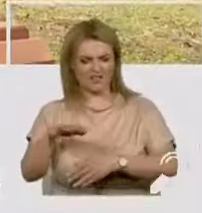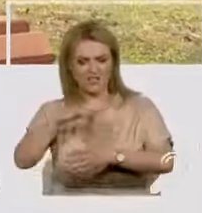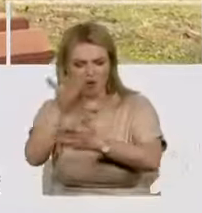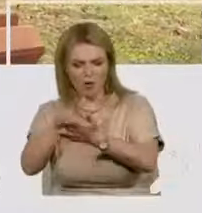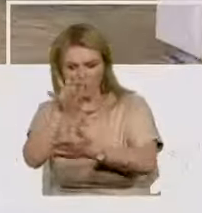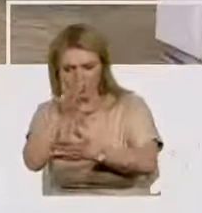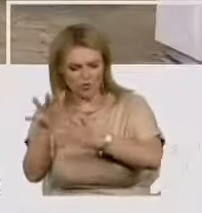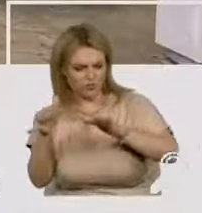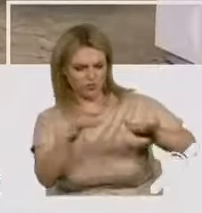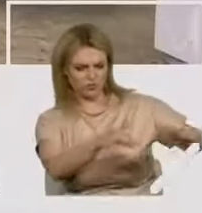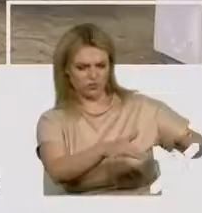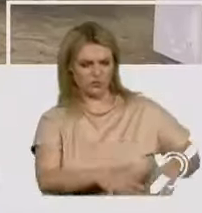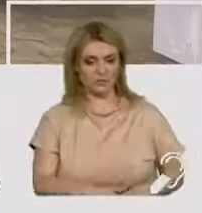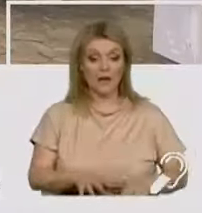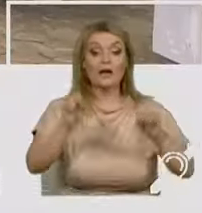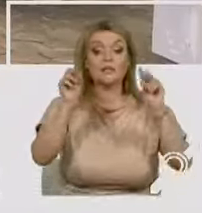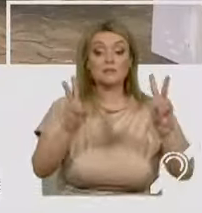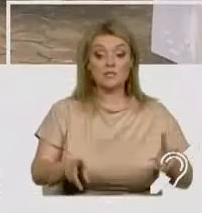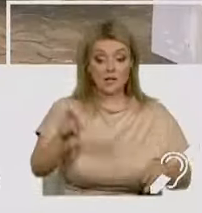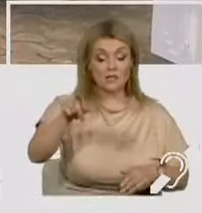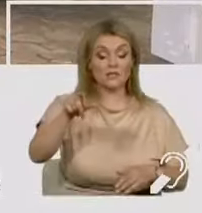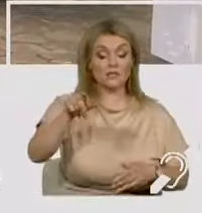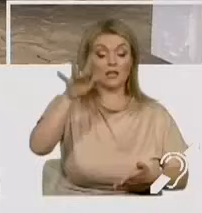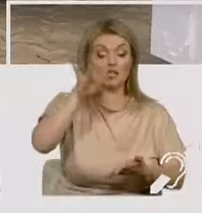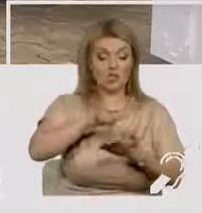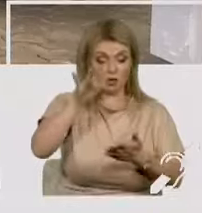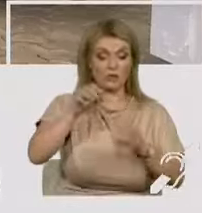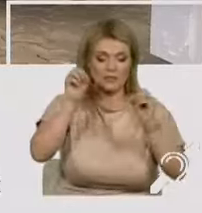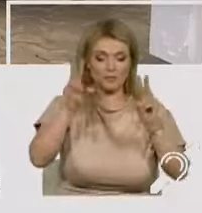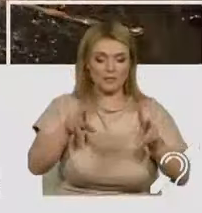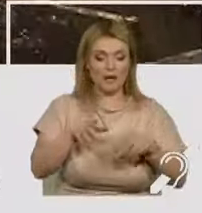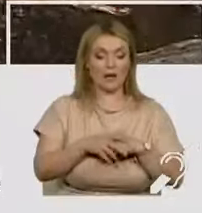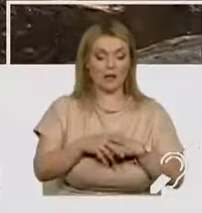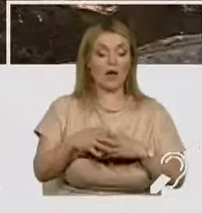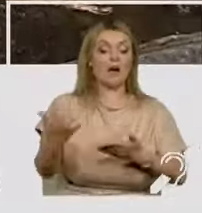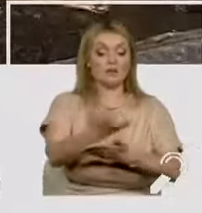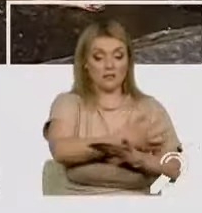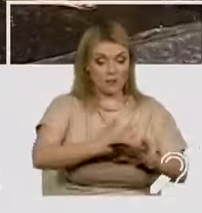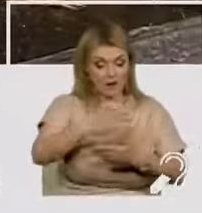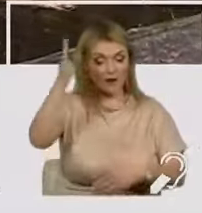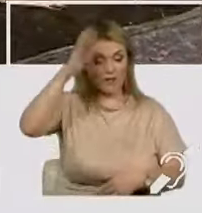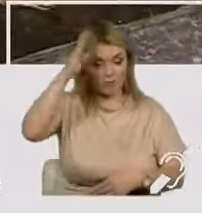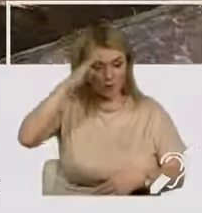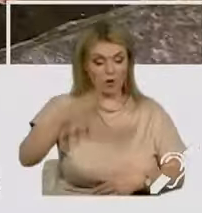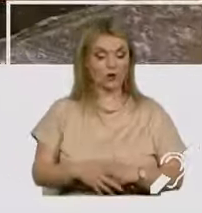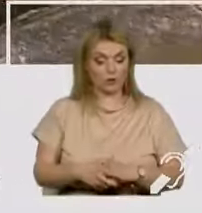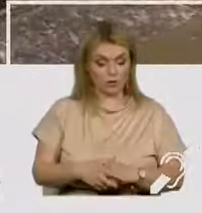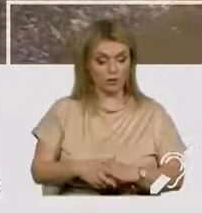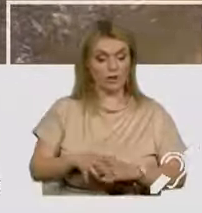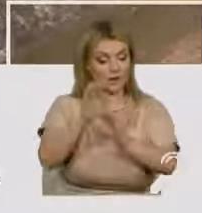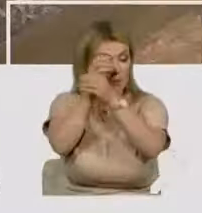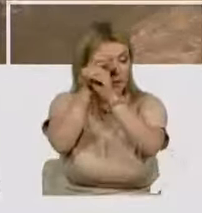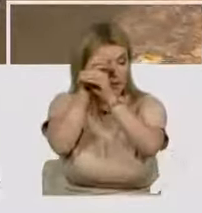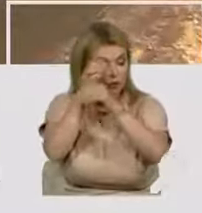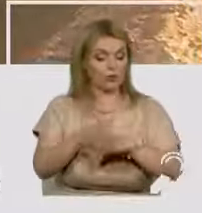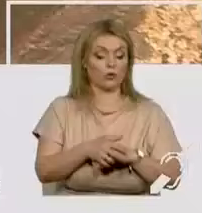iasă, aici. Specialiștii de la Centrul de Sănătate Publică Chișinău au prelevat probe de apă din izvoarele aflate în parcurile Valea